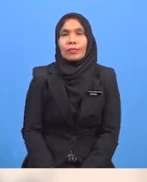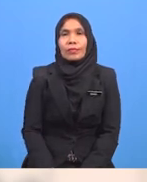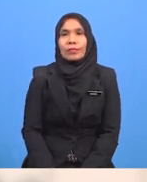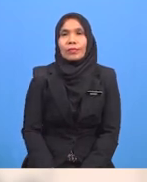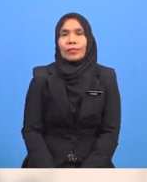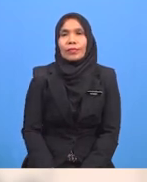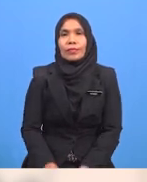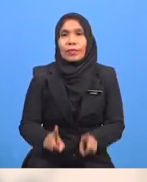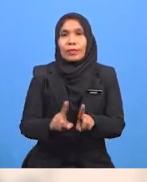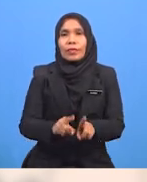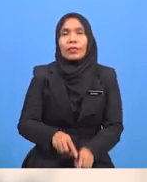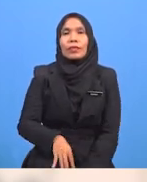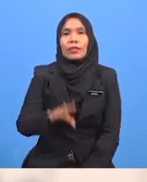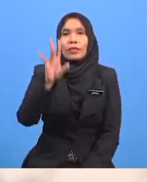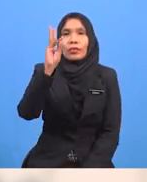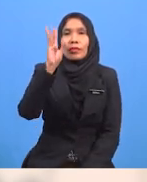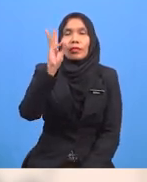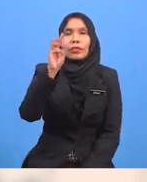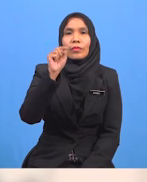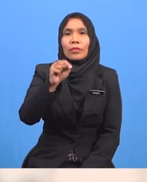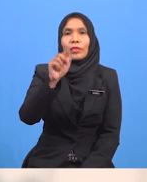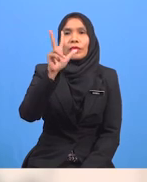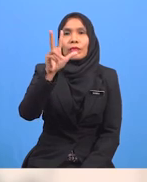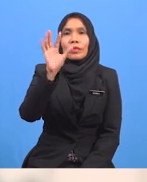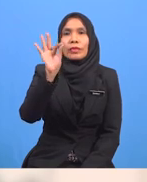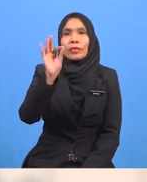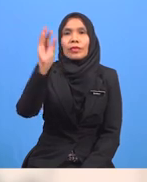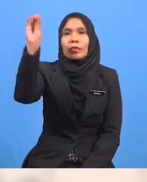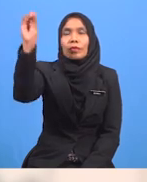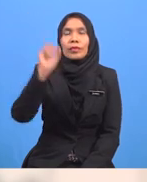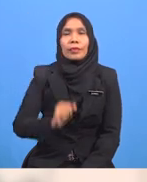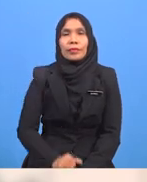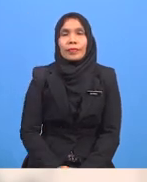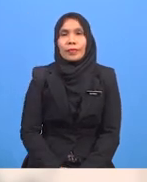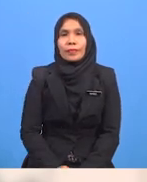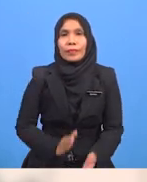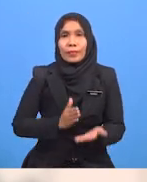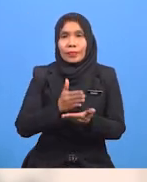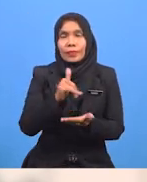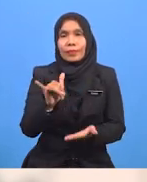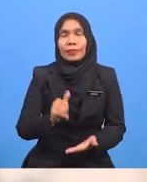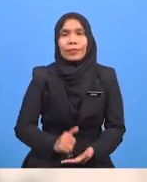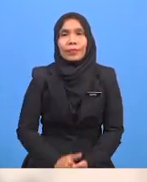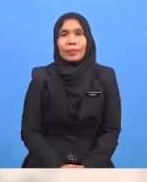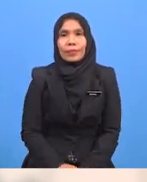adalah 76 perpuluhan 39 derajat Hai seterusnya kita